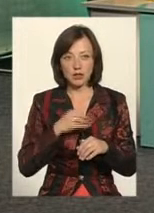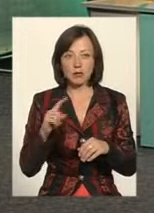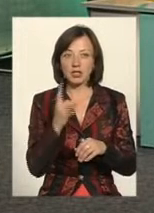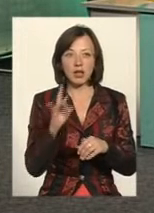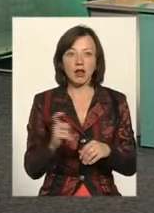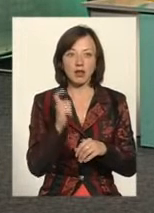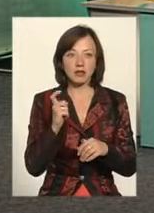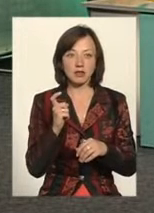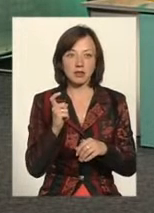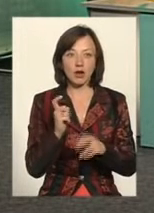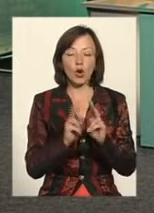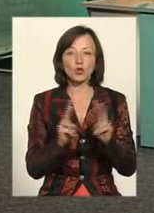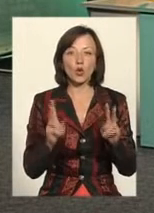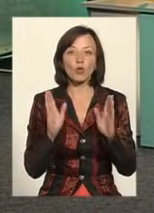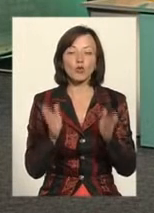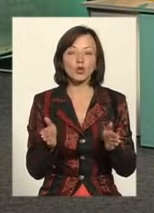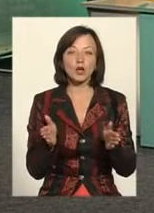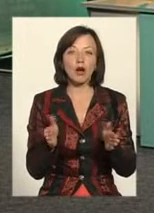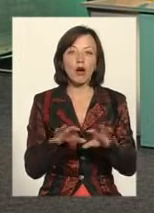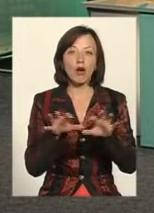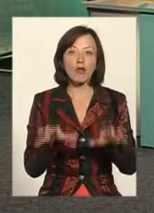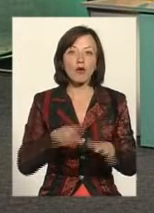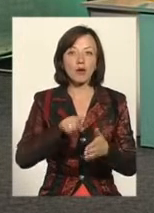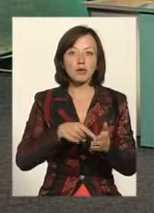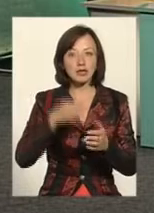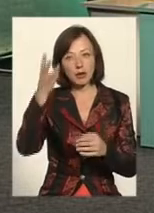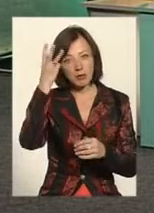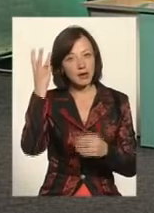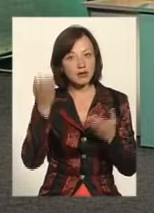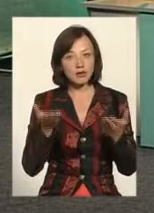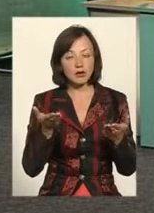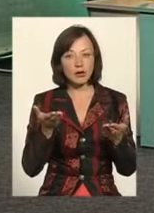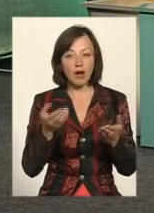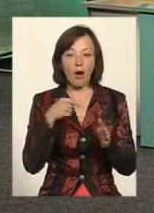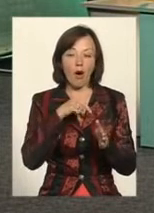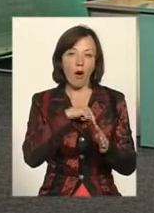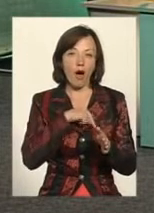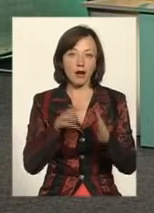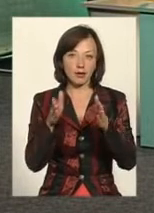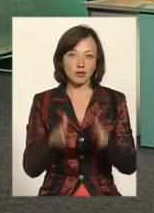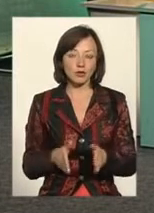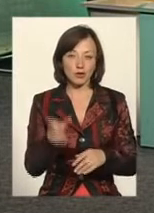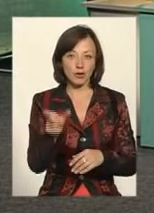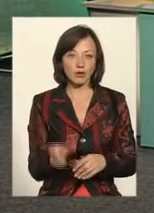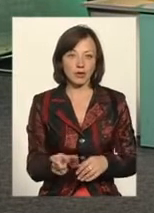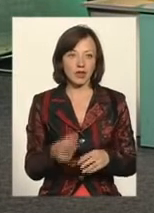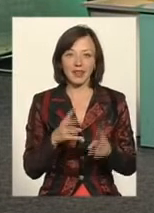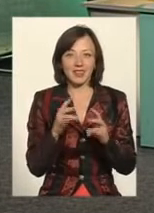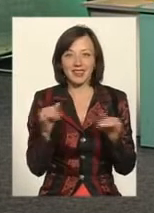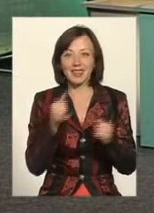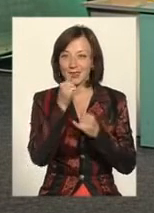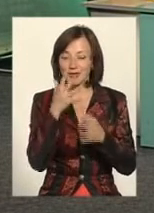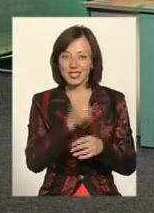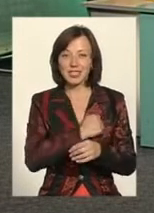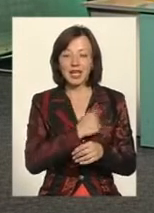разу, хто буде головою міста Хмельницького? От, охарактеризуйте цю людину, можете охарактеризувати? Ні, на жаль, не можу. Ну,